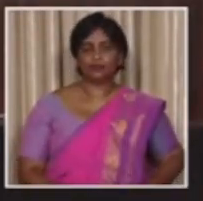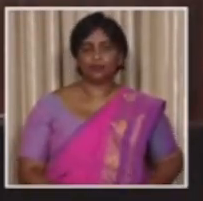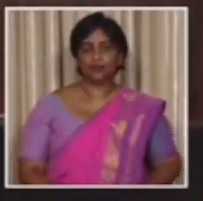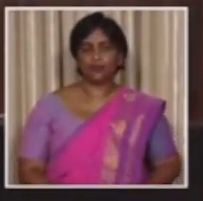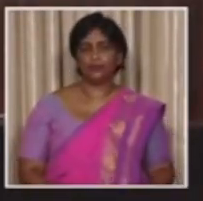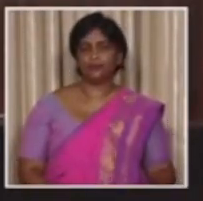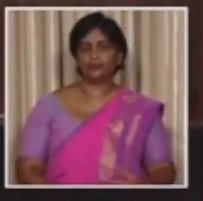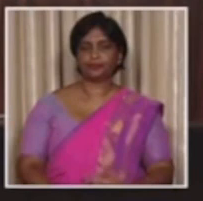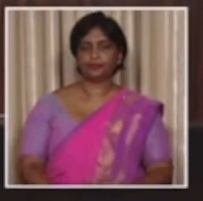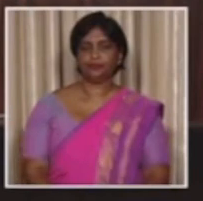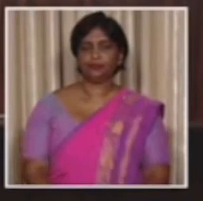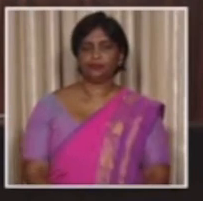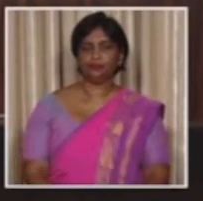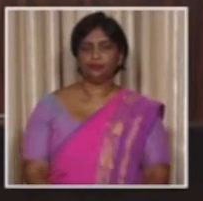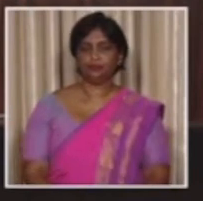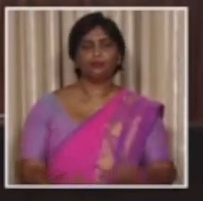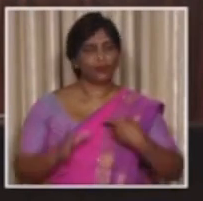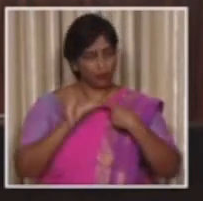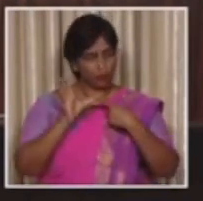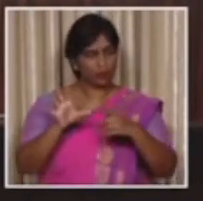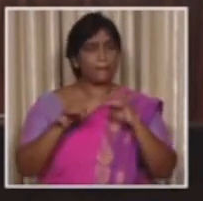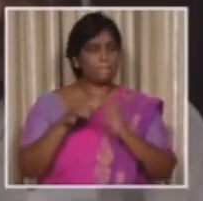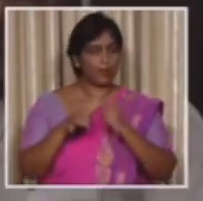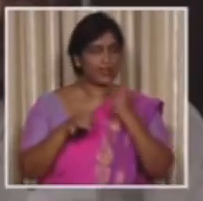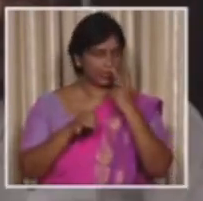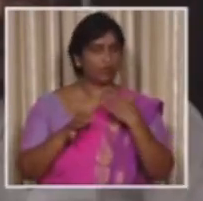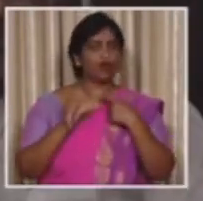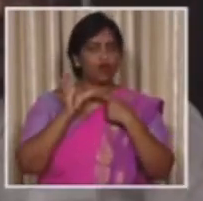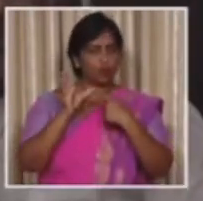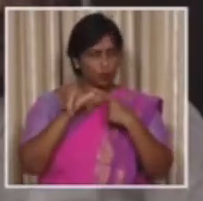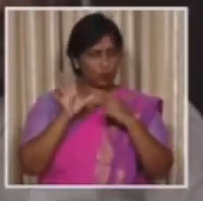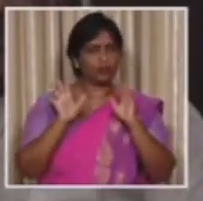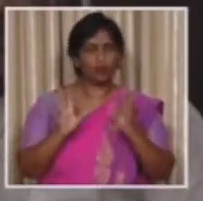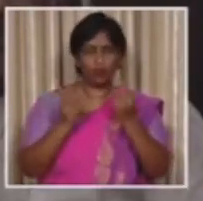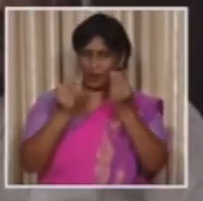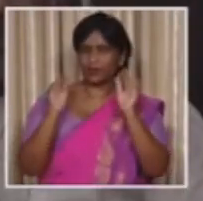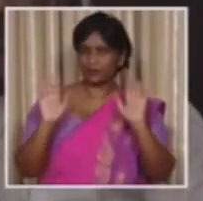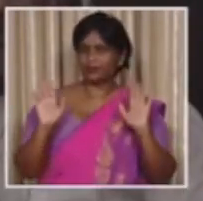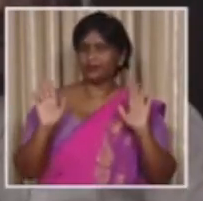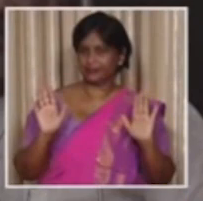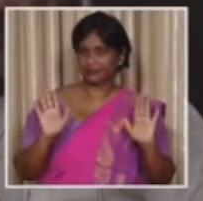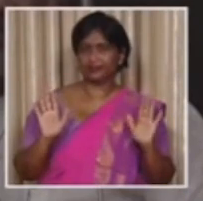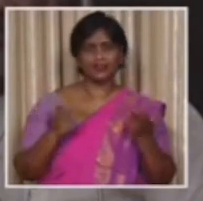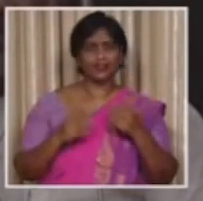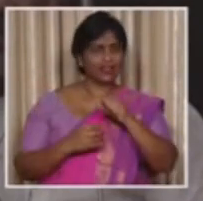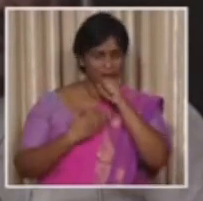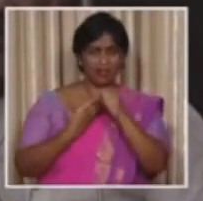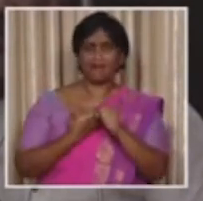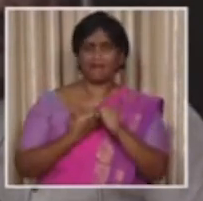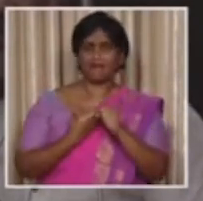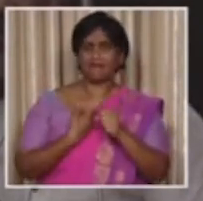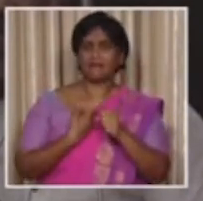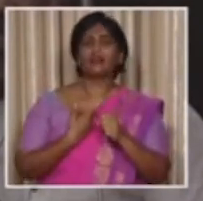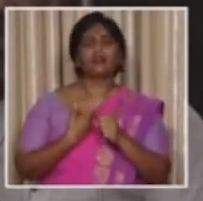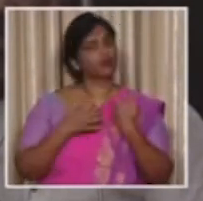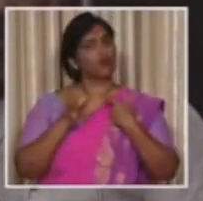කතානායකතුමනි පොඩ්ඩ ඔබතුමාලට උත්තර දෙන්න මම දැන් ප්‍රශ්න දෙකක් තියෙනවා. ඒකට උත්තර දීලා ඉන්න පොඩක් ඉන්නකෝ. ඉතින් මම මට මයික් එක දීලා නැති ඉන්නේ.